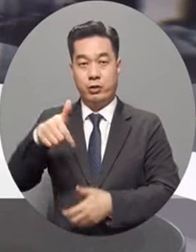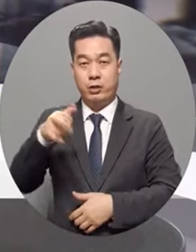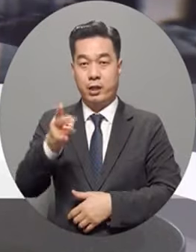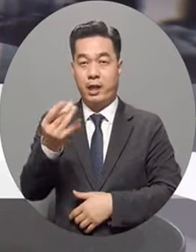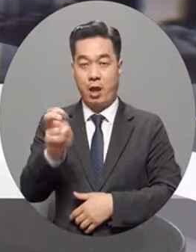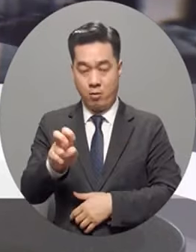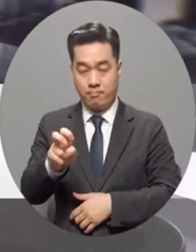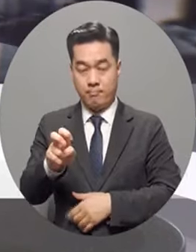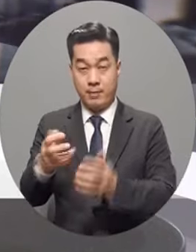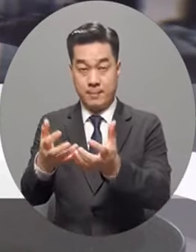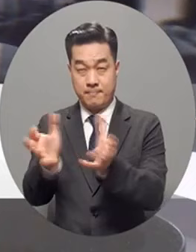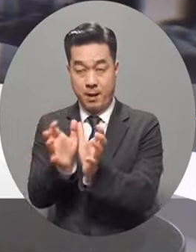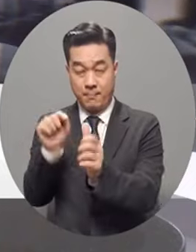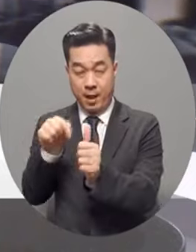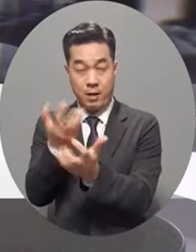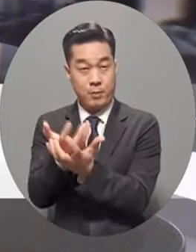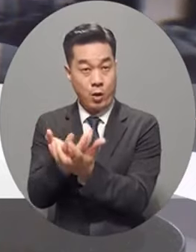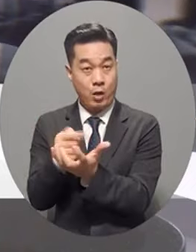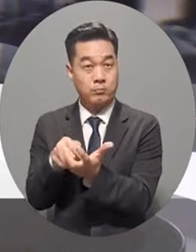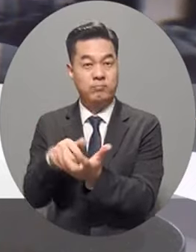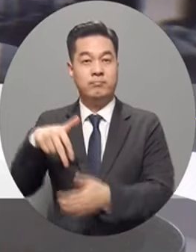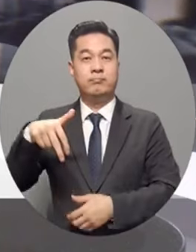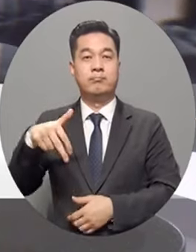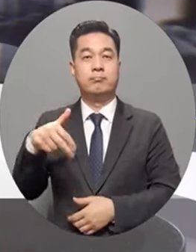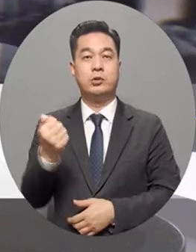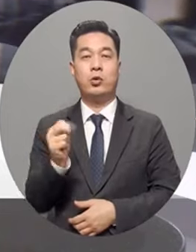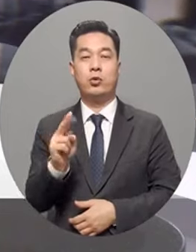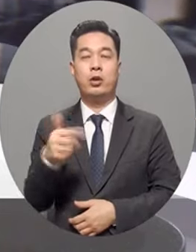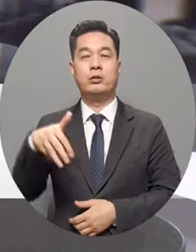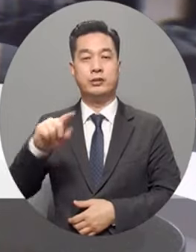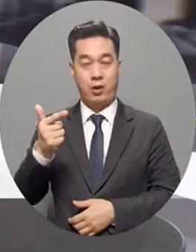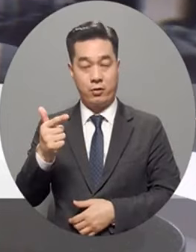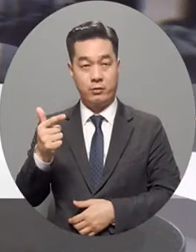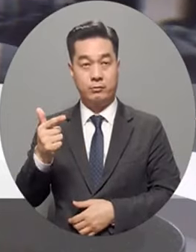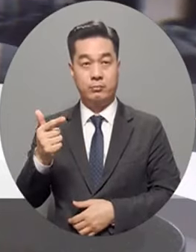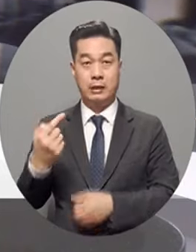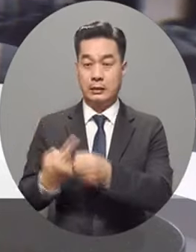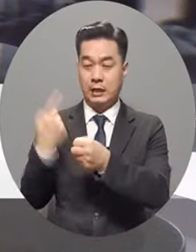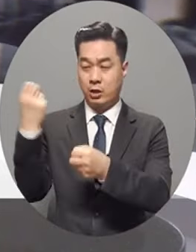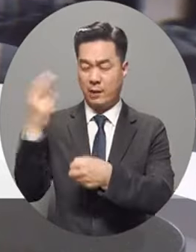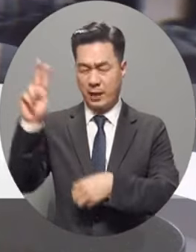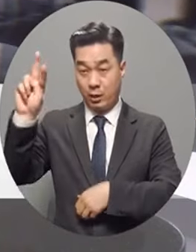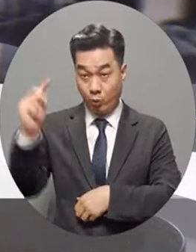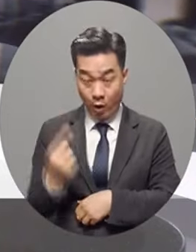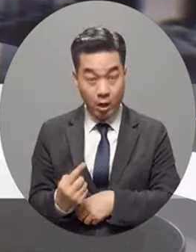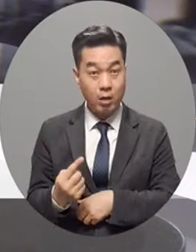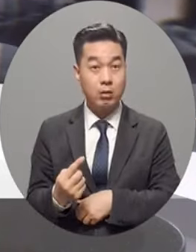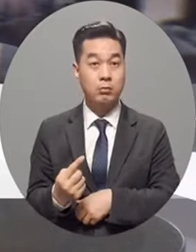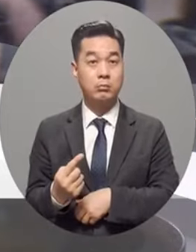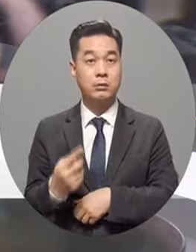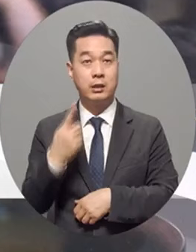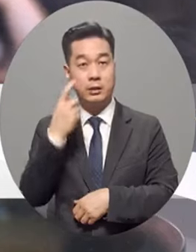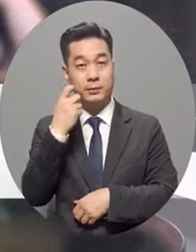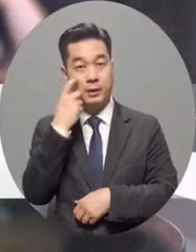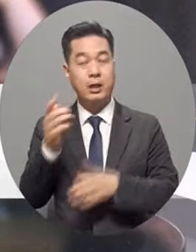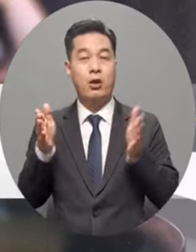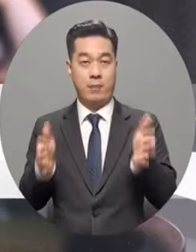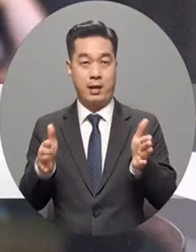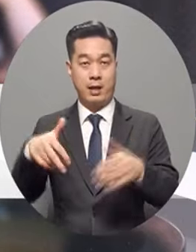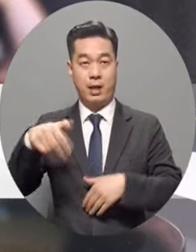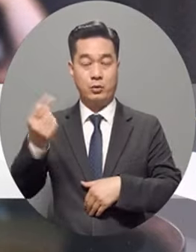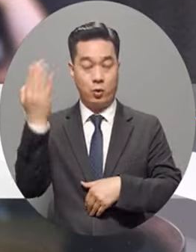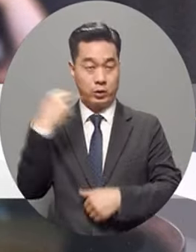피해오던 핵심 책임자죠. 조현천 전 사령관이 지난해 갑자기 귀국을 했는데요. 검찰이 11개월 만에 조전